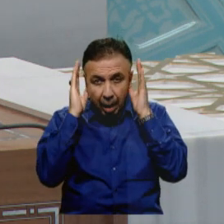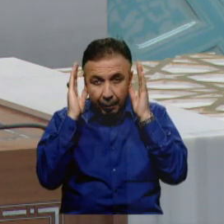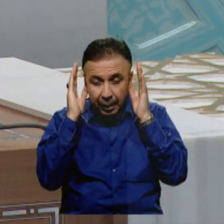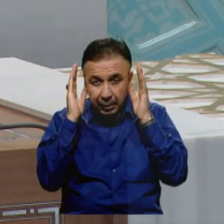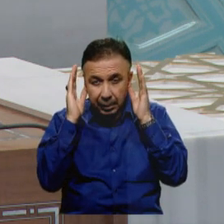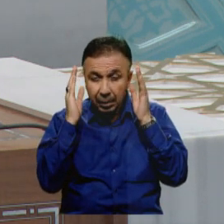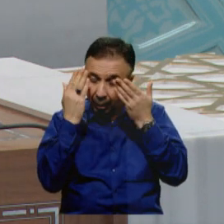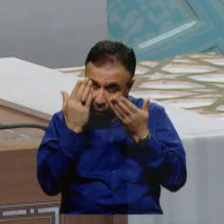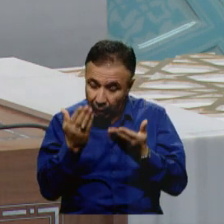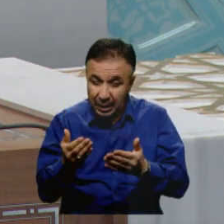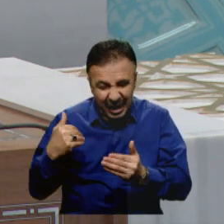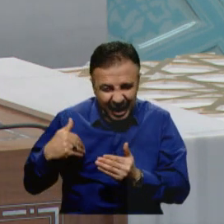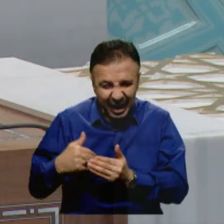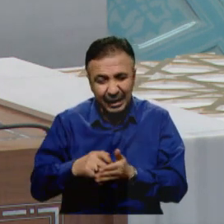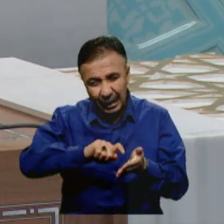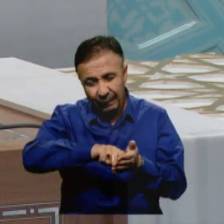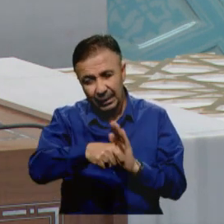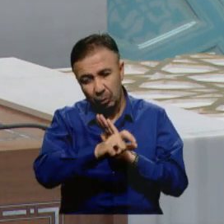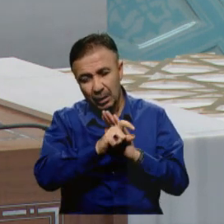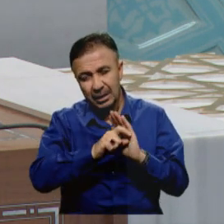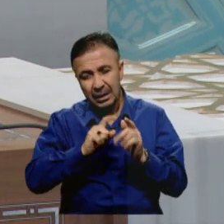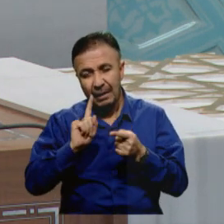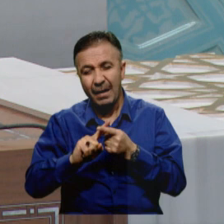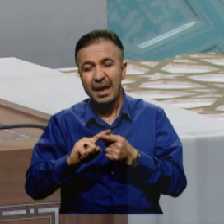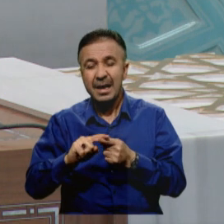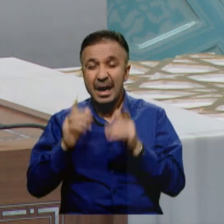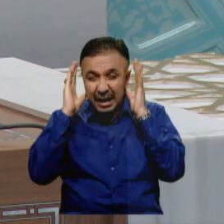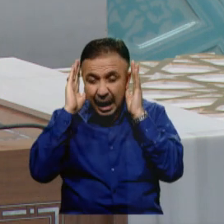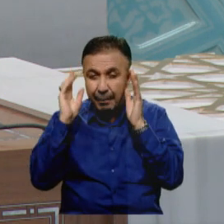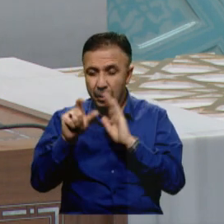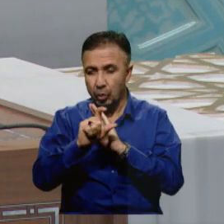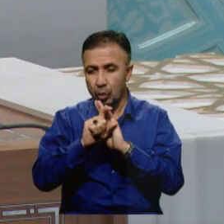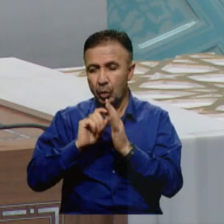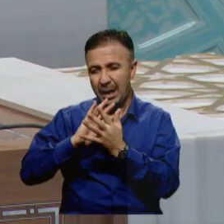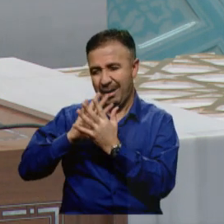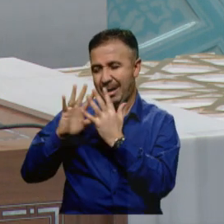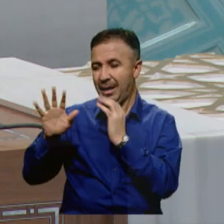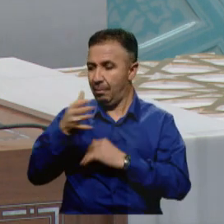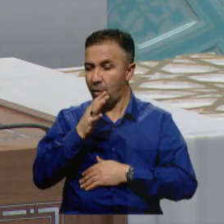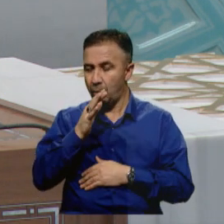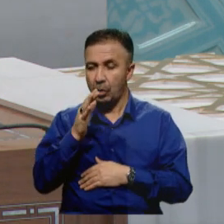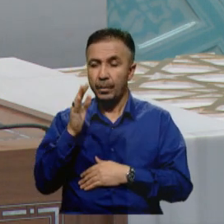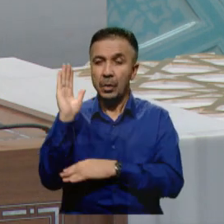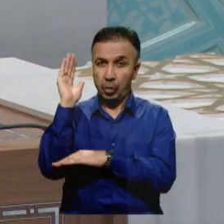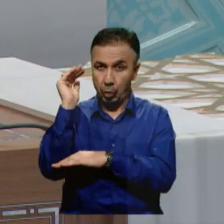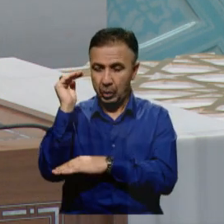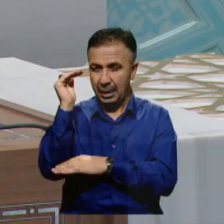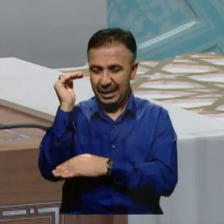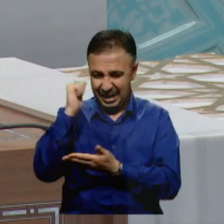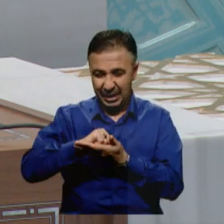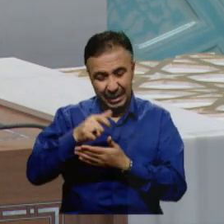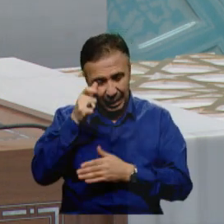kadar Fatiha'yı ve namaz surelerini biliyor mu? Rüküsüne, secdesine dikkat etti mi? Buna